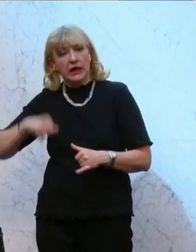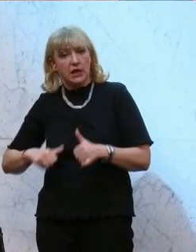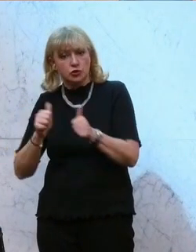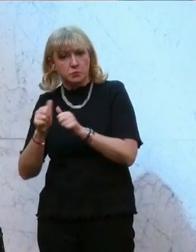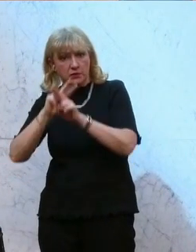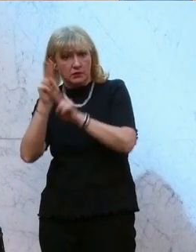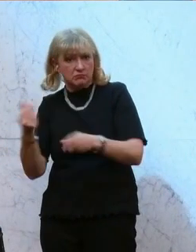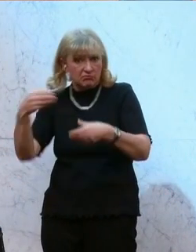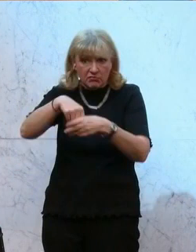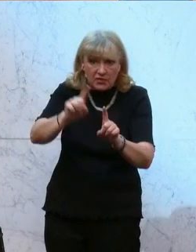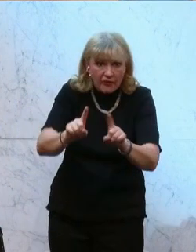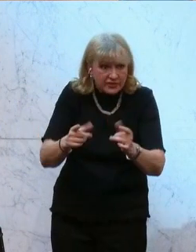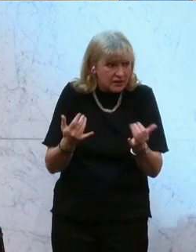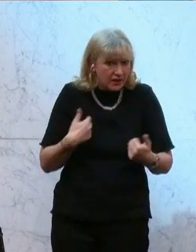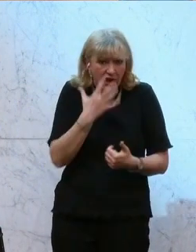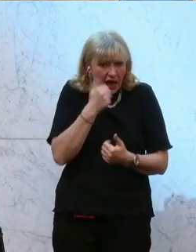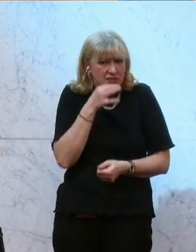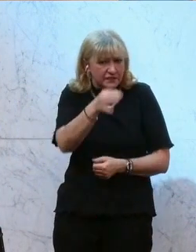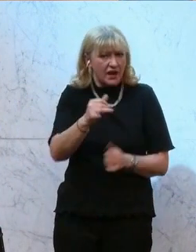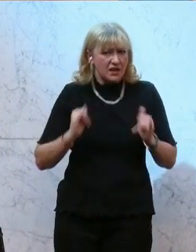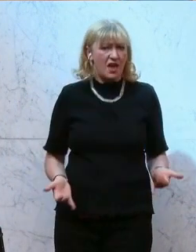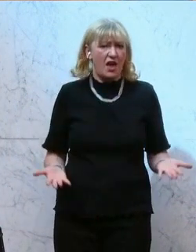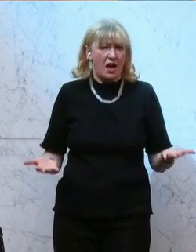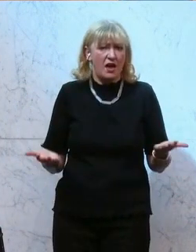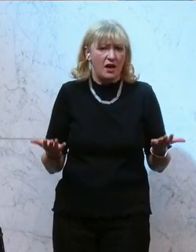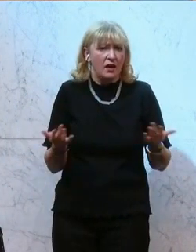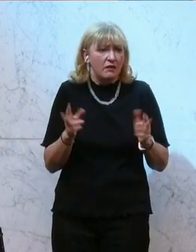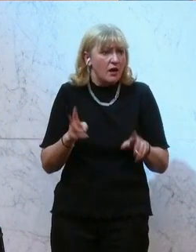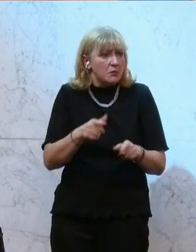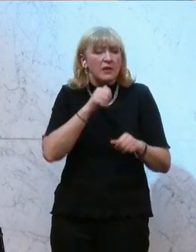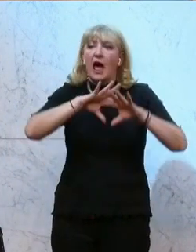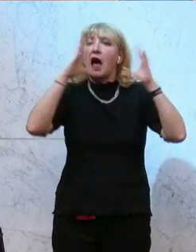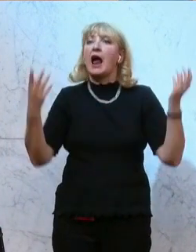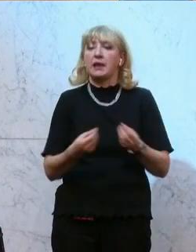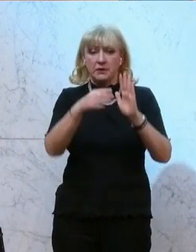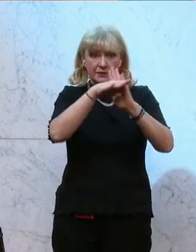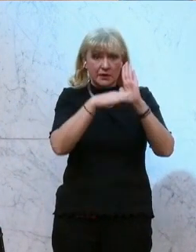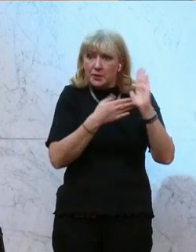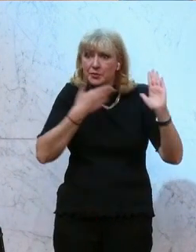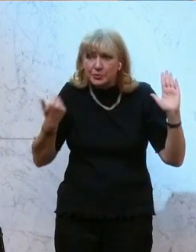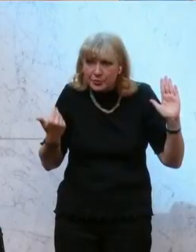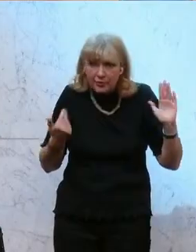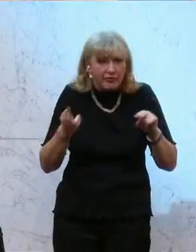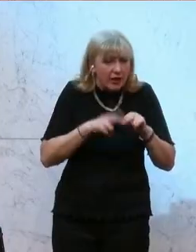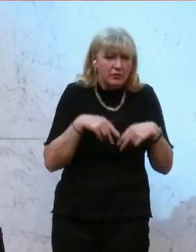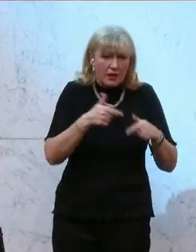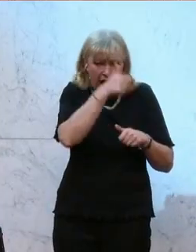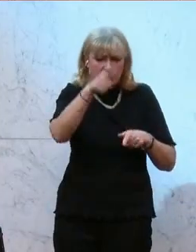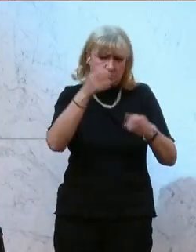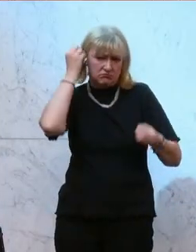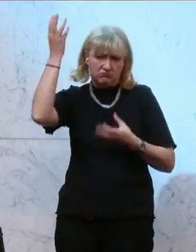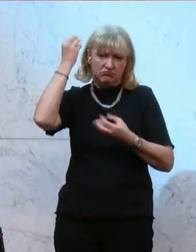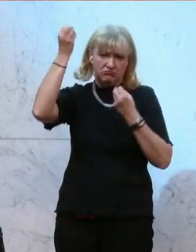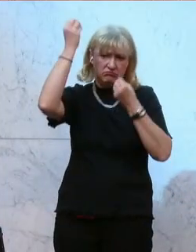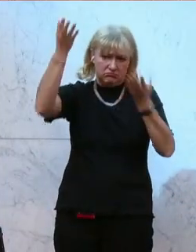internationalen Bewerben teilnehmen? Ich frage Sie das ernsthaft, denn wenn Sie kein allgemeines Regelwerk festlegen, dann ist das willkürlich. Und